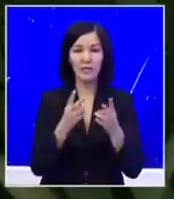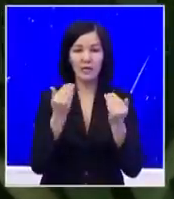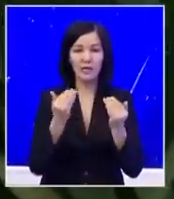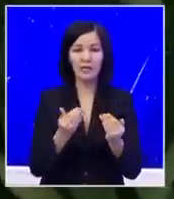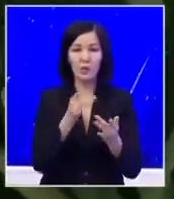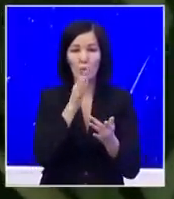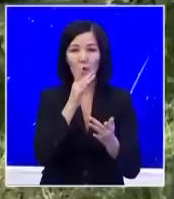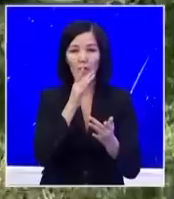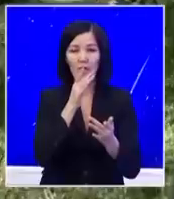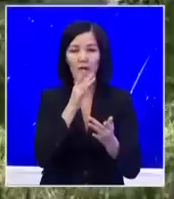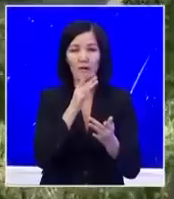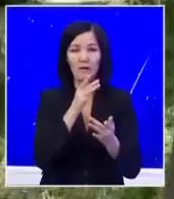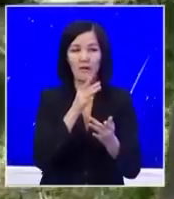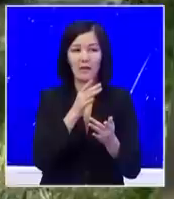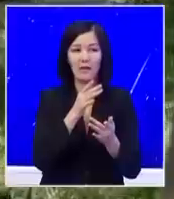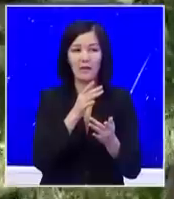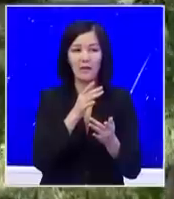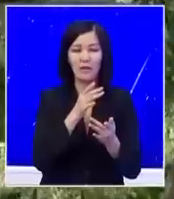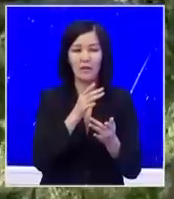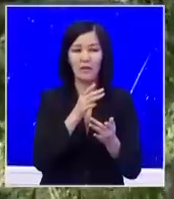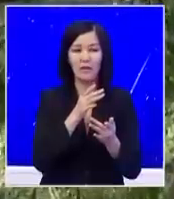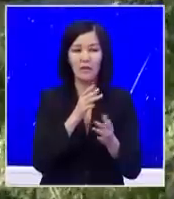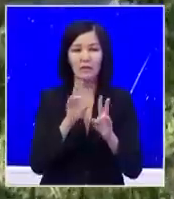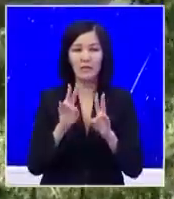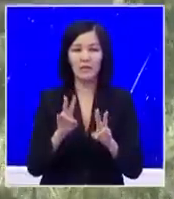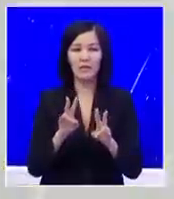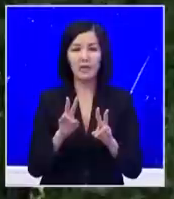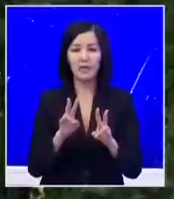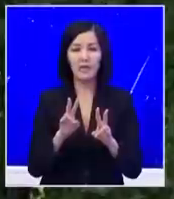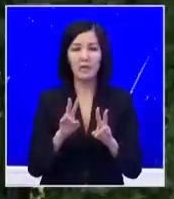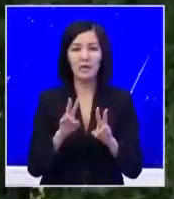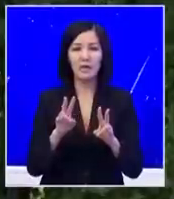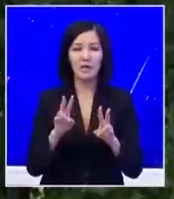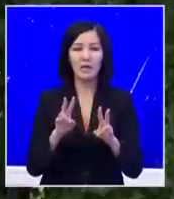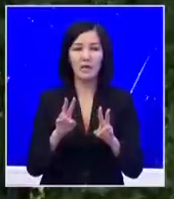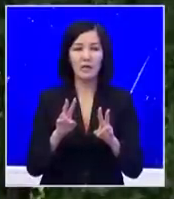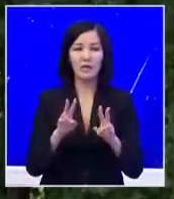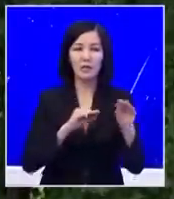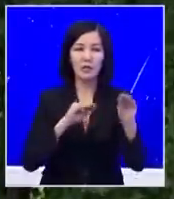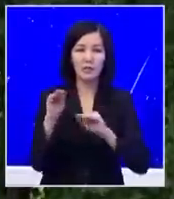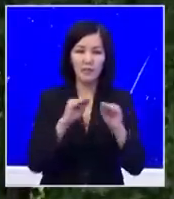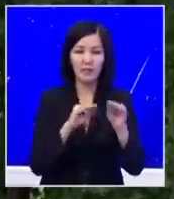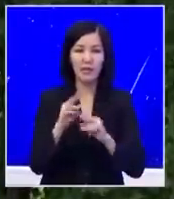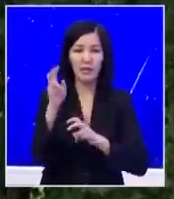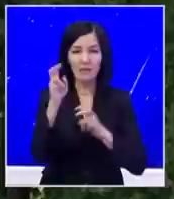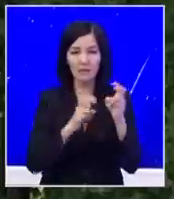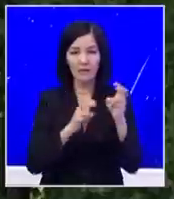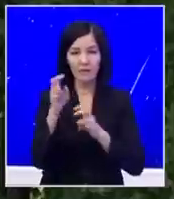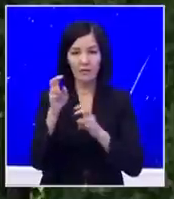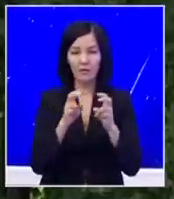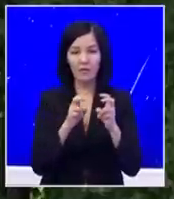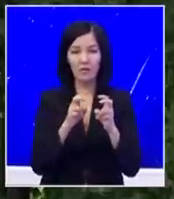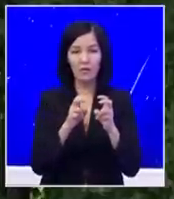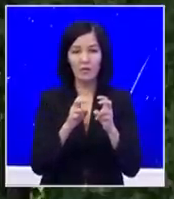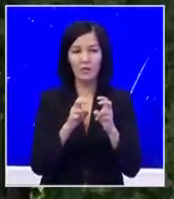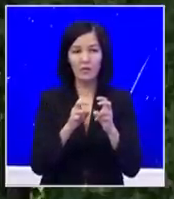енді ешқандай проблема жоқ, тек қана осы жұмыс істеу керек. Жабдықталған завод қалған қалжан өлден